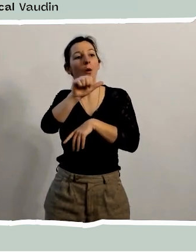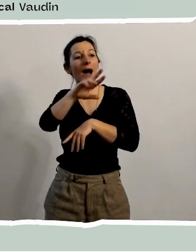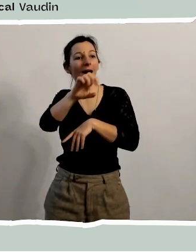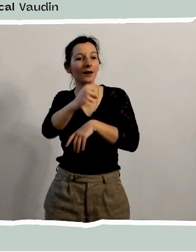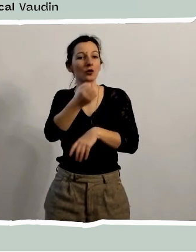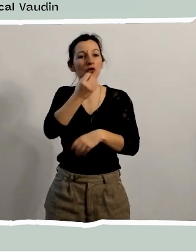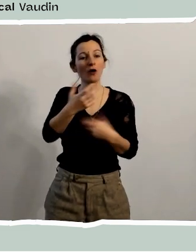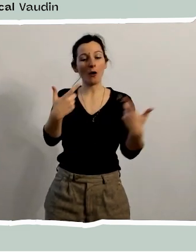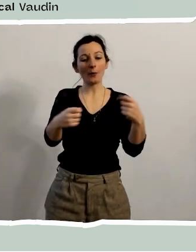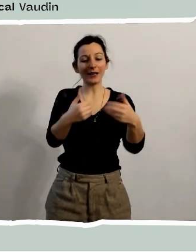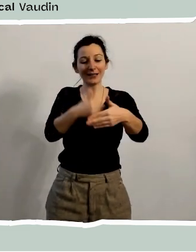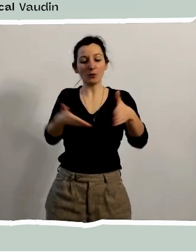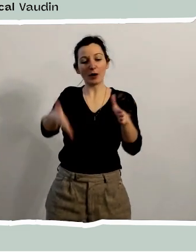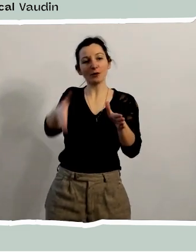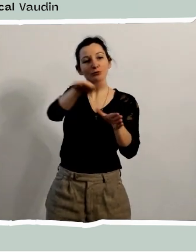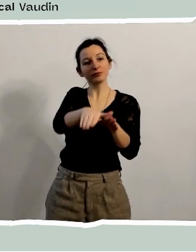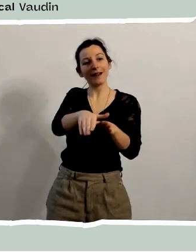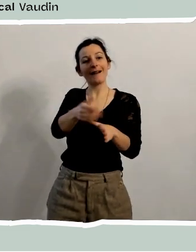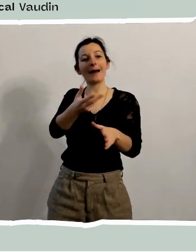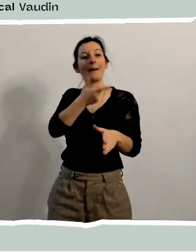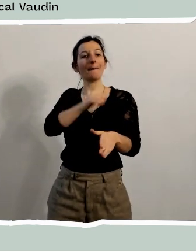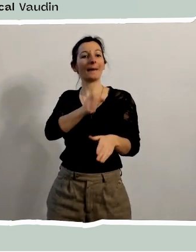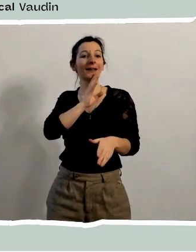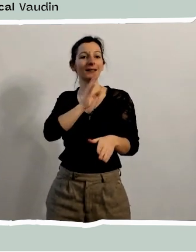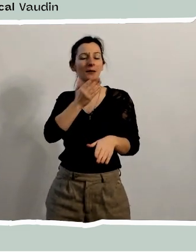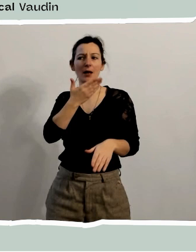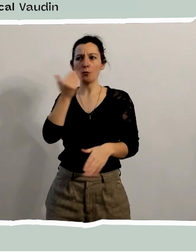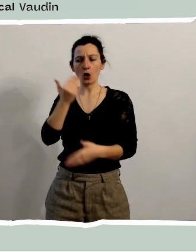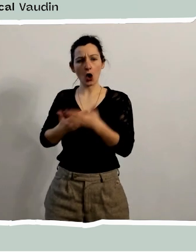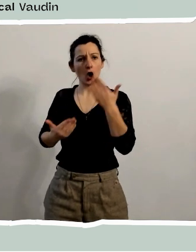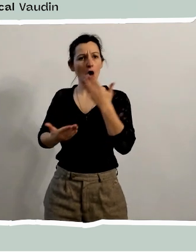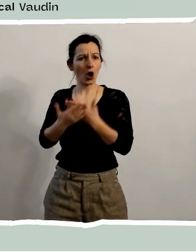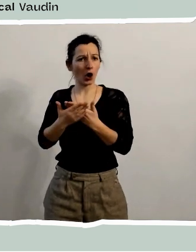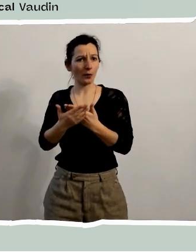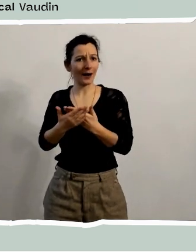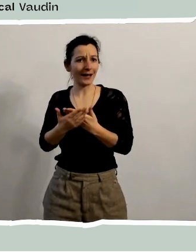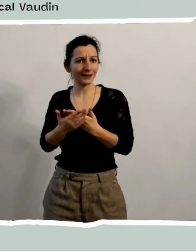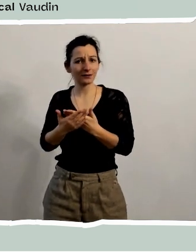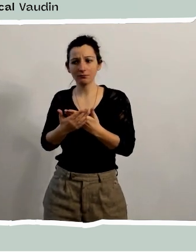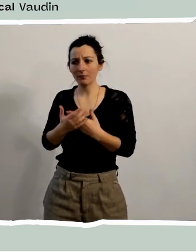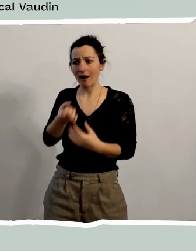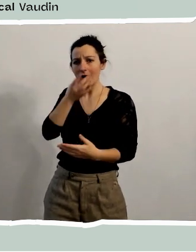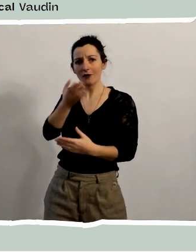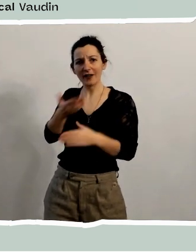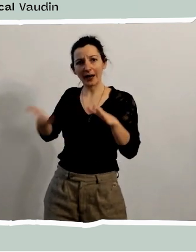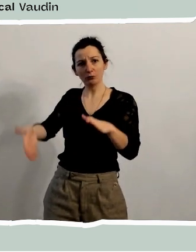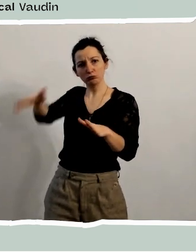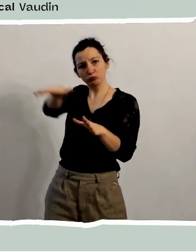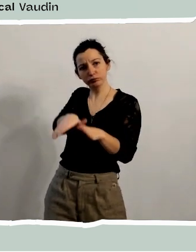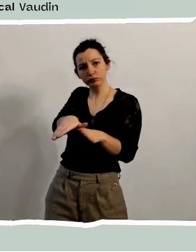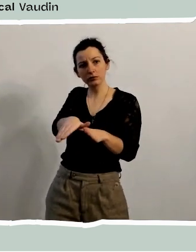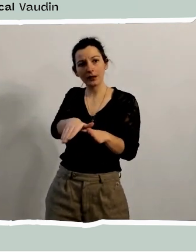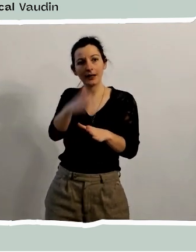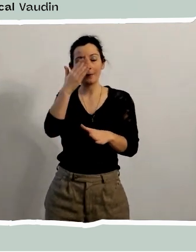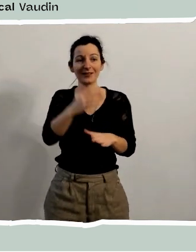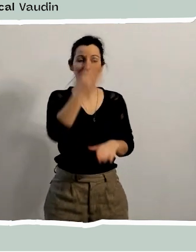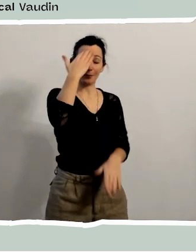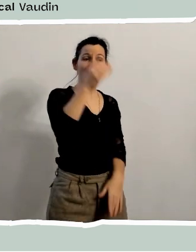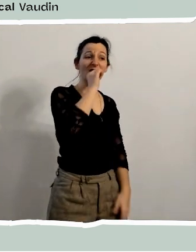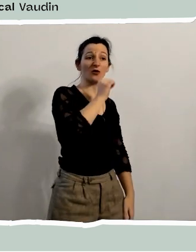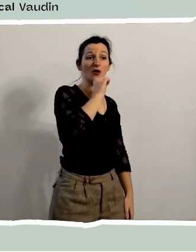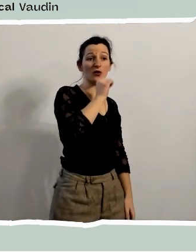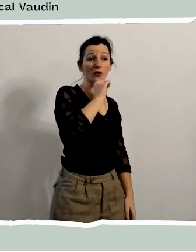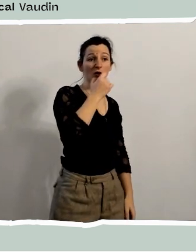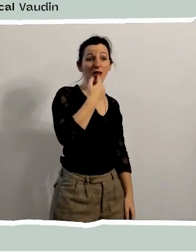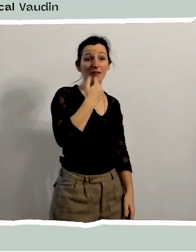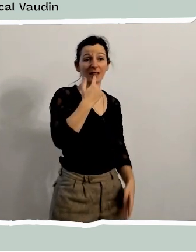on va éliminer. On va éviter de se les passer de mère en fille, parce qu'ils sont abîmés, ils sont usés. Et plus ils sont usés, plus le